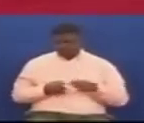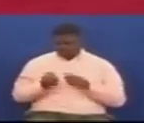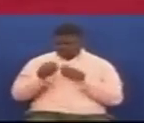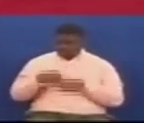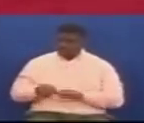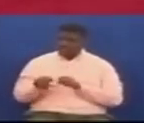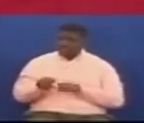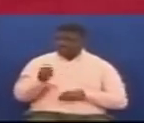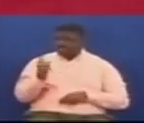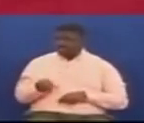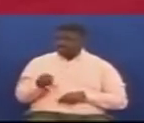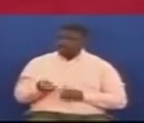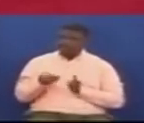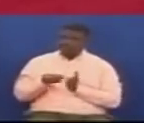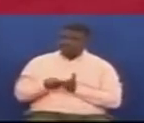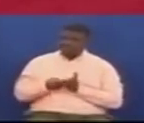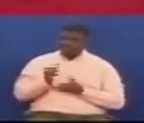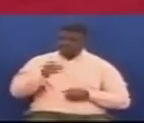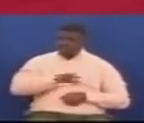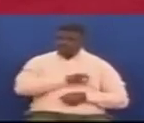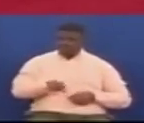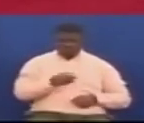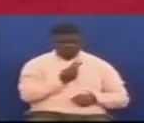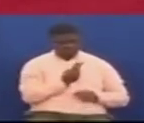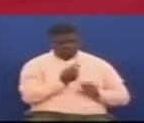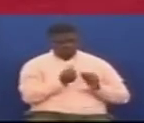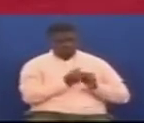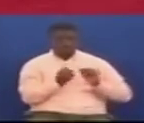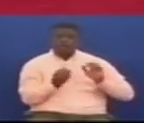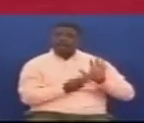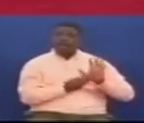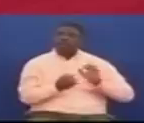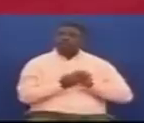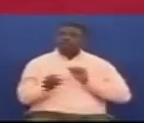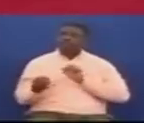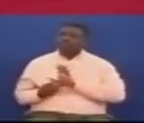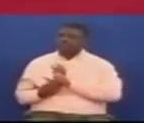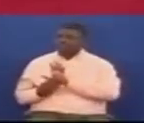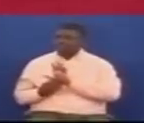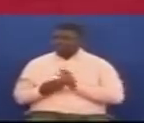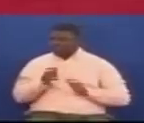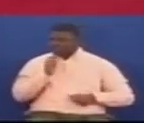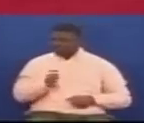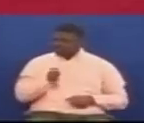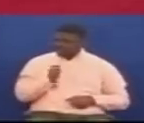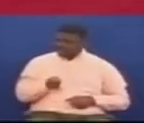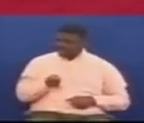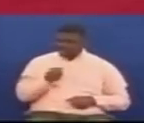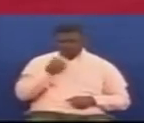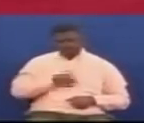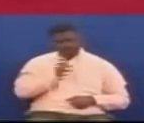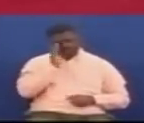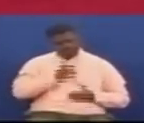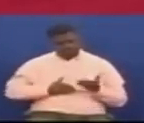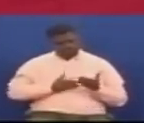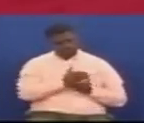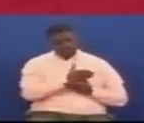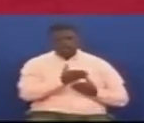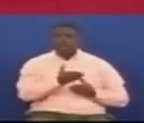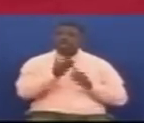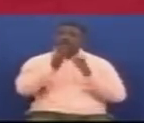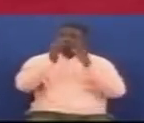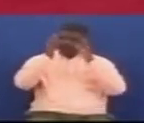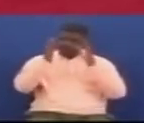Utekelezaji wa sera za fedha kwa mwaka 2018-19. Mheshimiwa Spika, serikali kupitia Benki Kuu ya